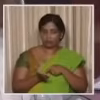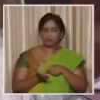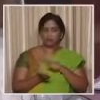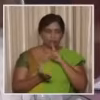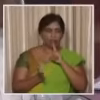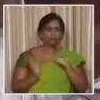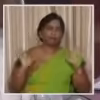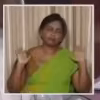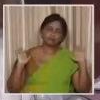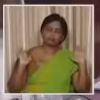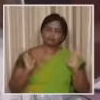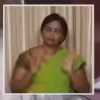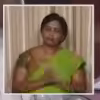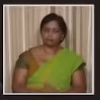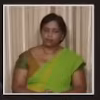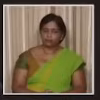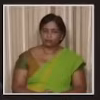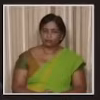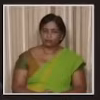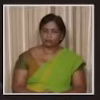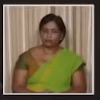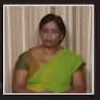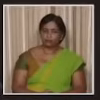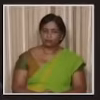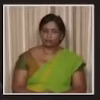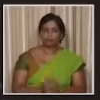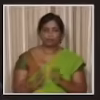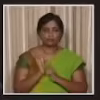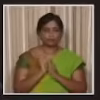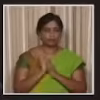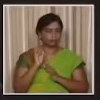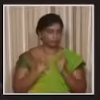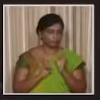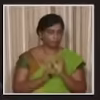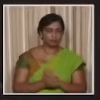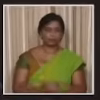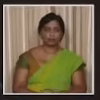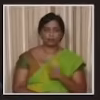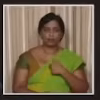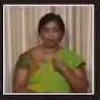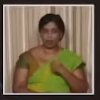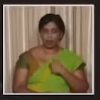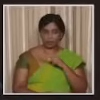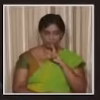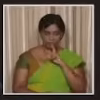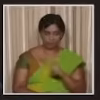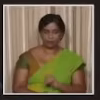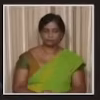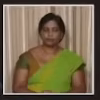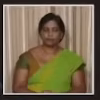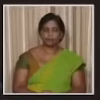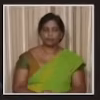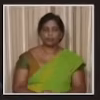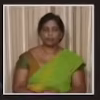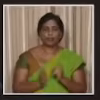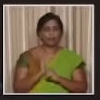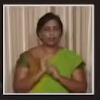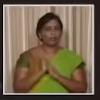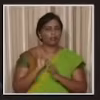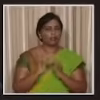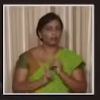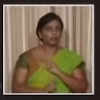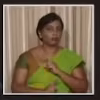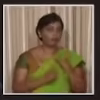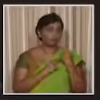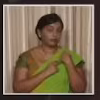දෙනවා මට කියන්න දෙන්න එච්චරයි හොඳයි බොහොම ස්තුතියි ඔව් ගරු මහින්ද ආනන්ද මහත්මයා ඔබතුමා මගේ නම කිව්වා ගරු කිරියල්ල මන්ත්‍රීතුමා මම